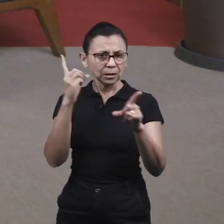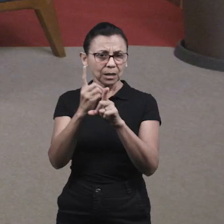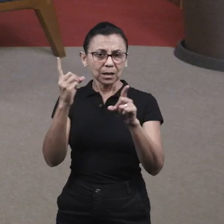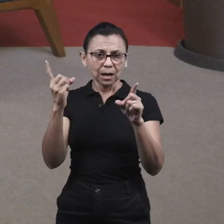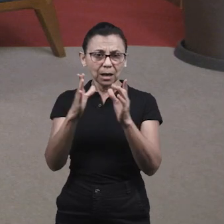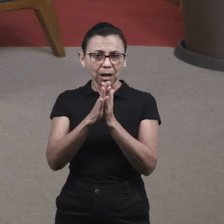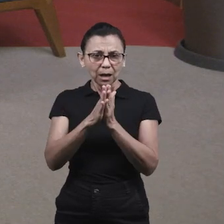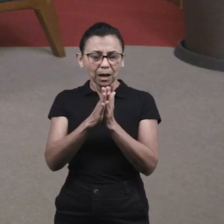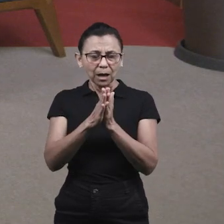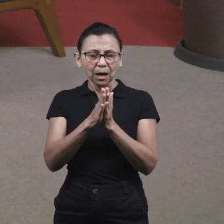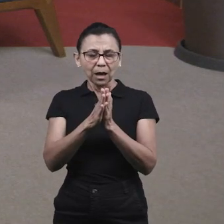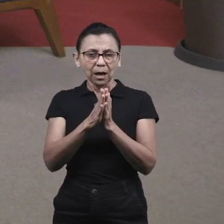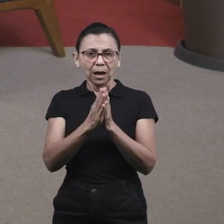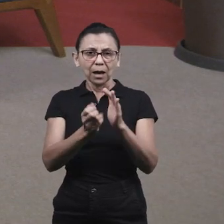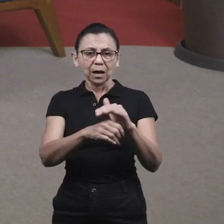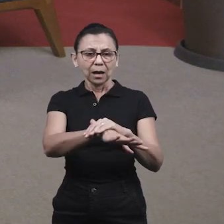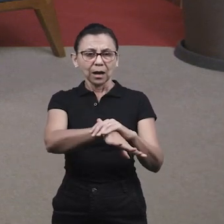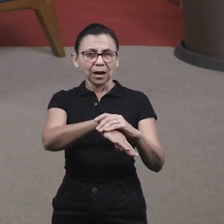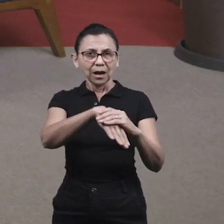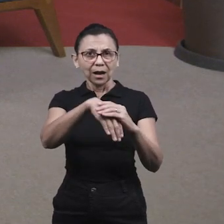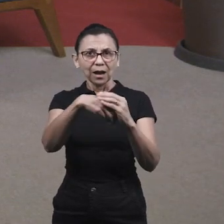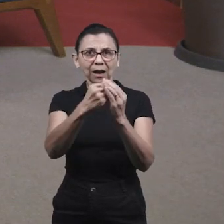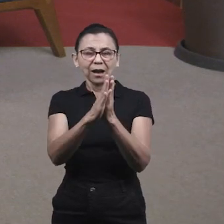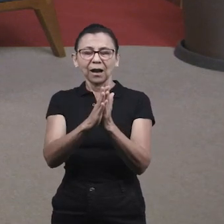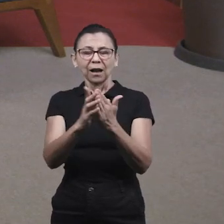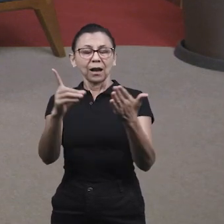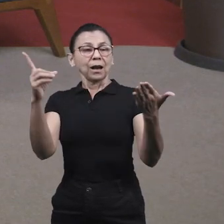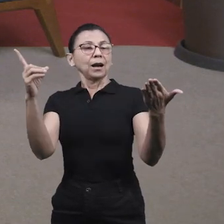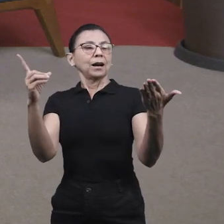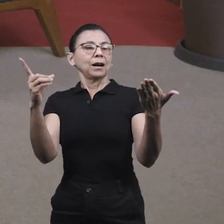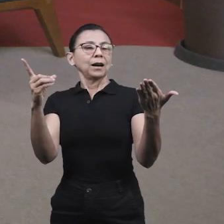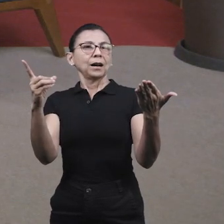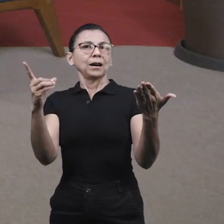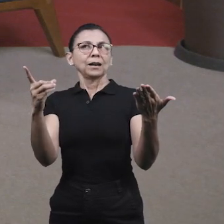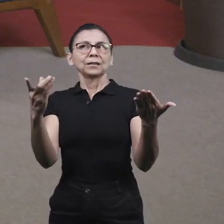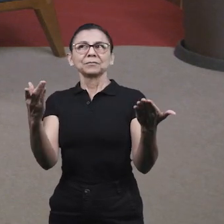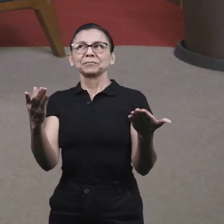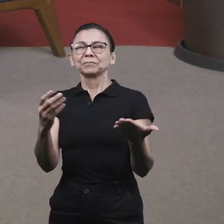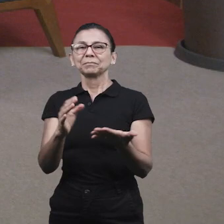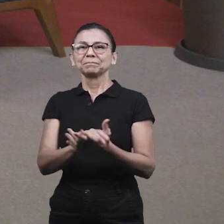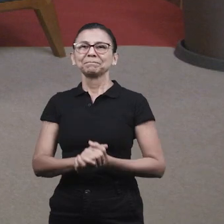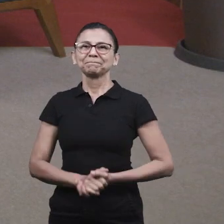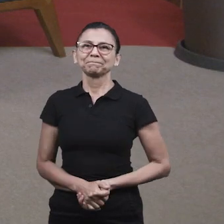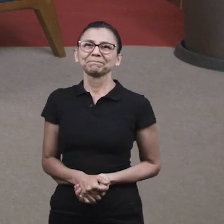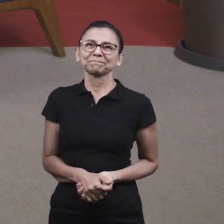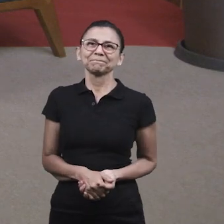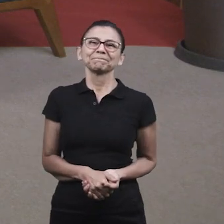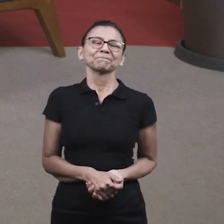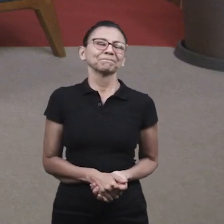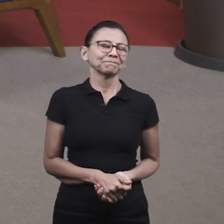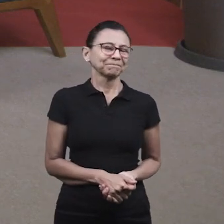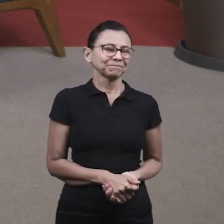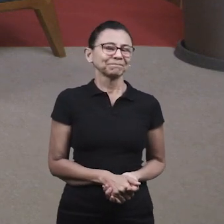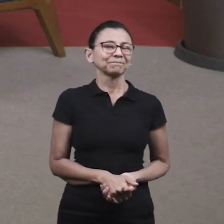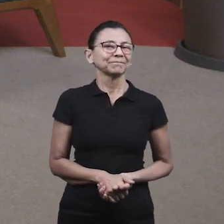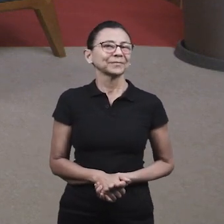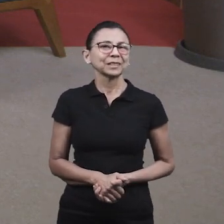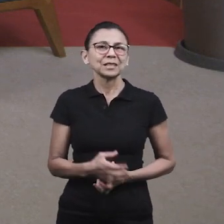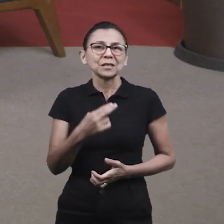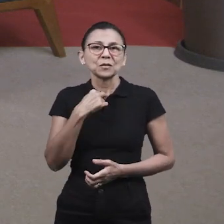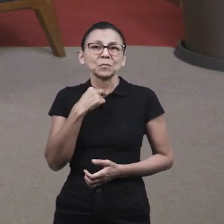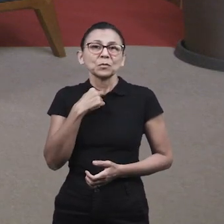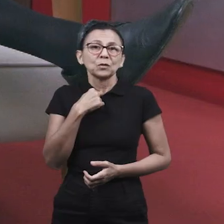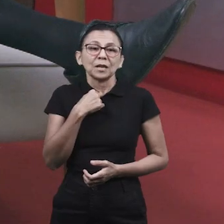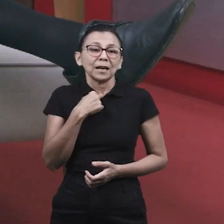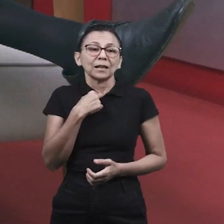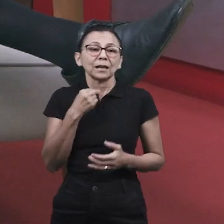été imprimée et est arrivée dans les maisons. Et les personnes découvraient le trésor caché et ont